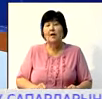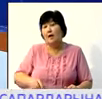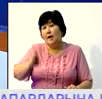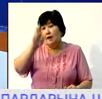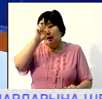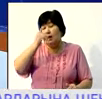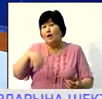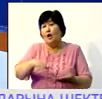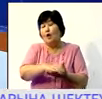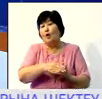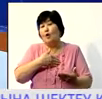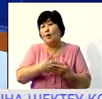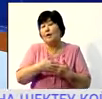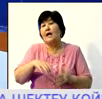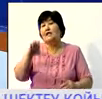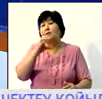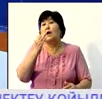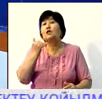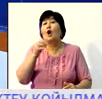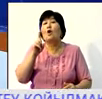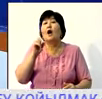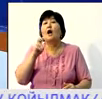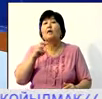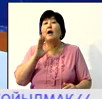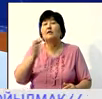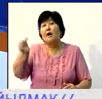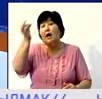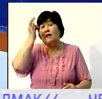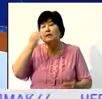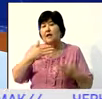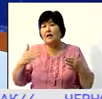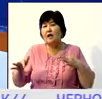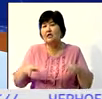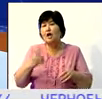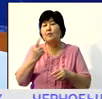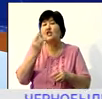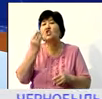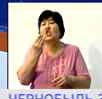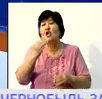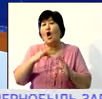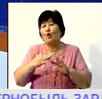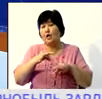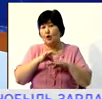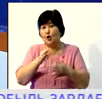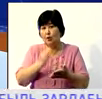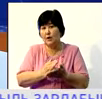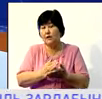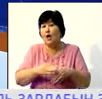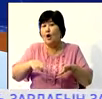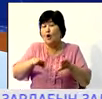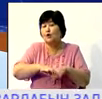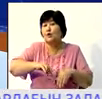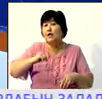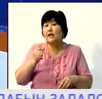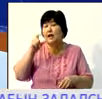Мемлекет және қоғам қайраткері Сейілбек Шауқамановты еске алуға арналған тағылымды шараның бірі Шиелі ауданында ұйымдастырылды. Үзеңгілес